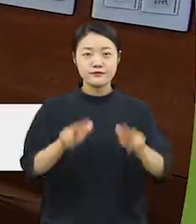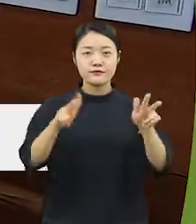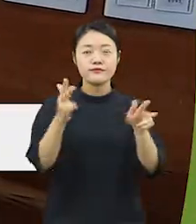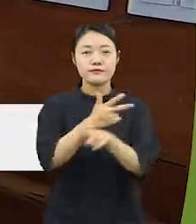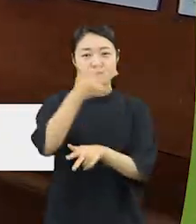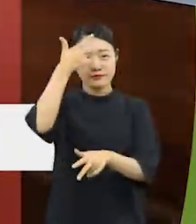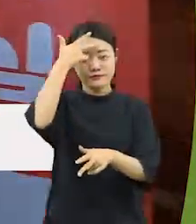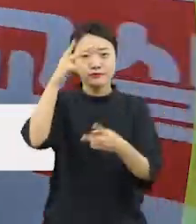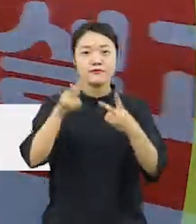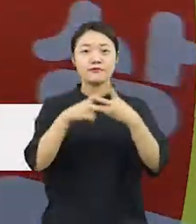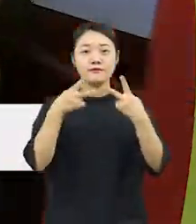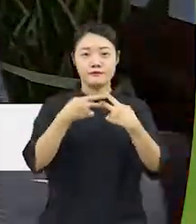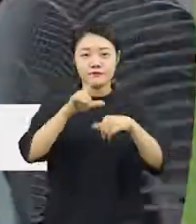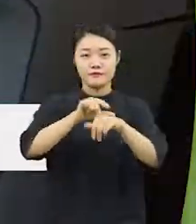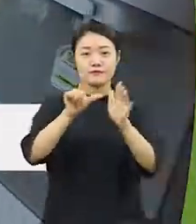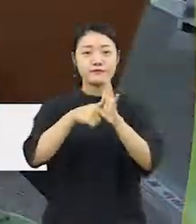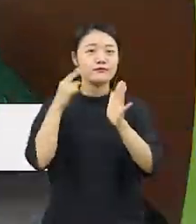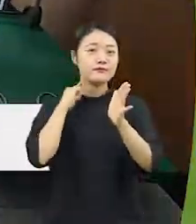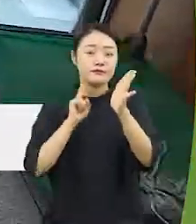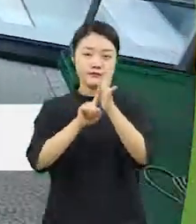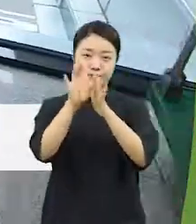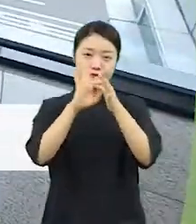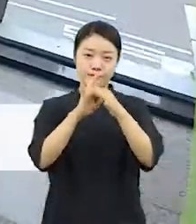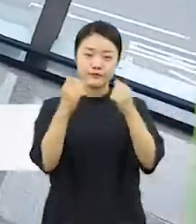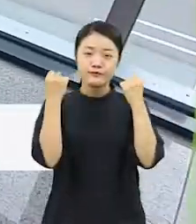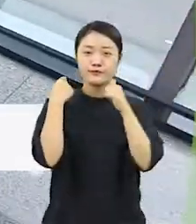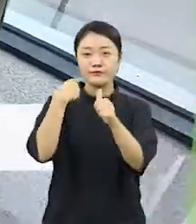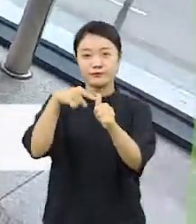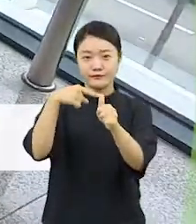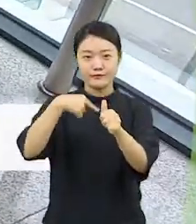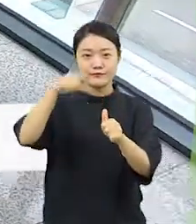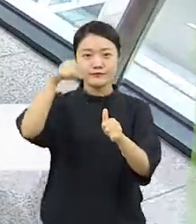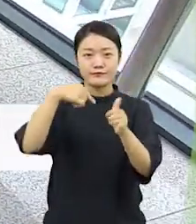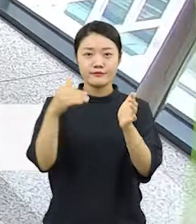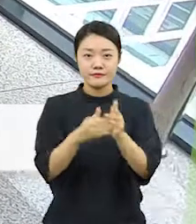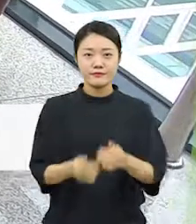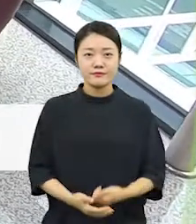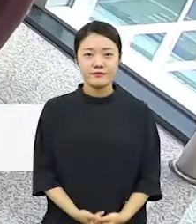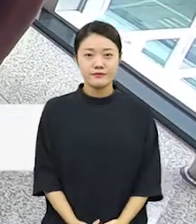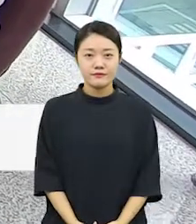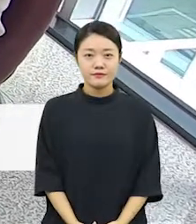이번 주 부평 인사이드 시간에는 고혈압 관련 건강교실에 다녀왔습니다.